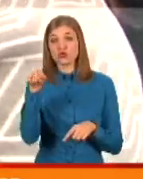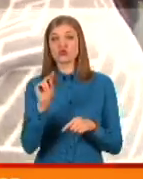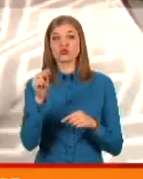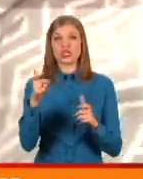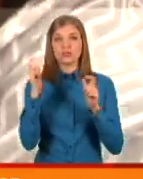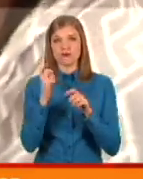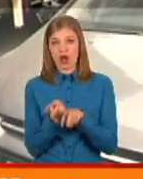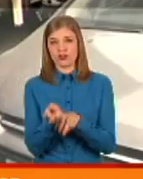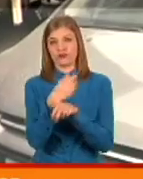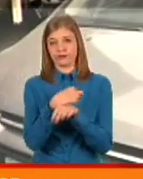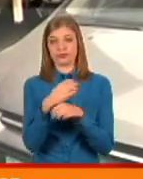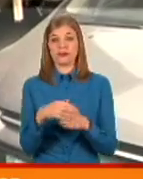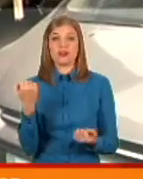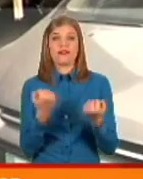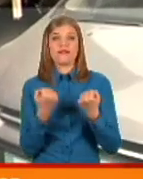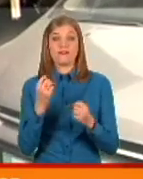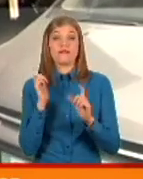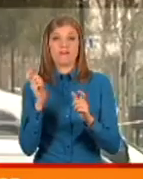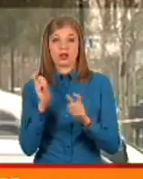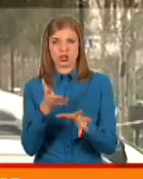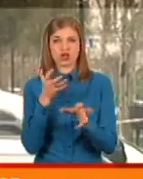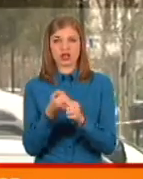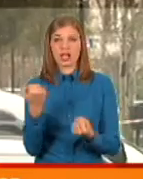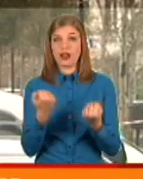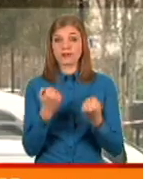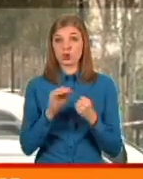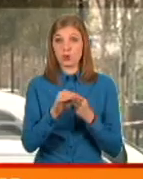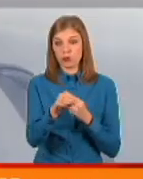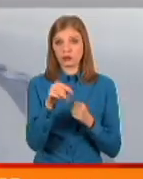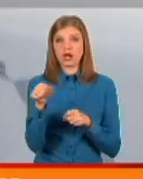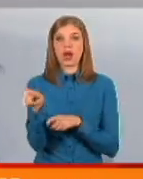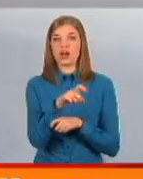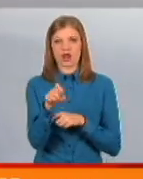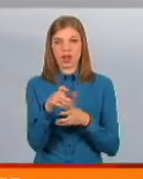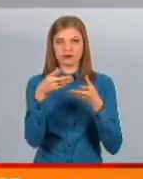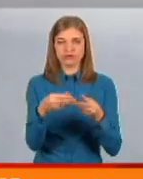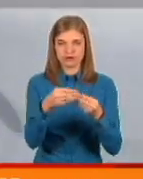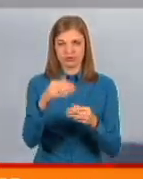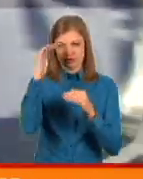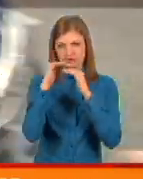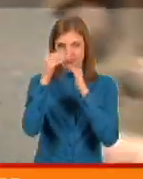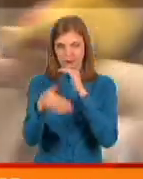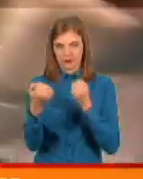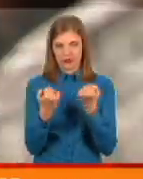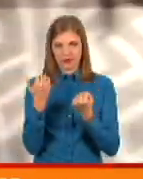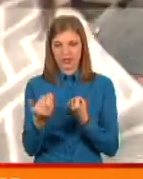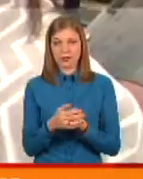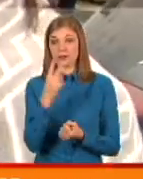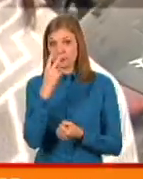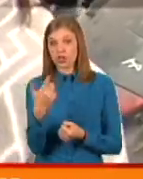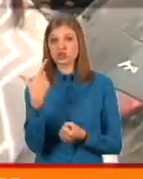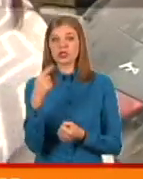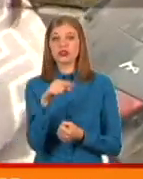через багажник вилазив. Вантажівка таранила автомобілі, її кран дотрощував їхні дахи. Цей, бачите,